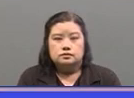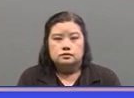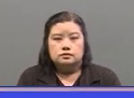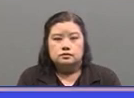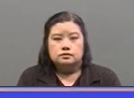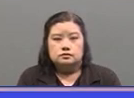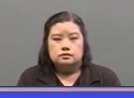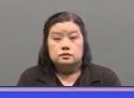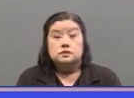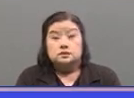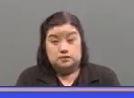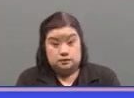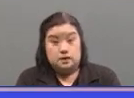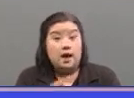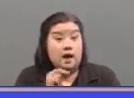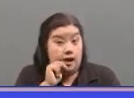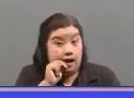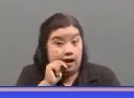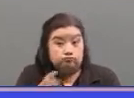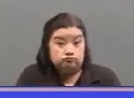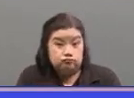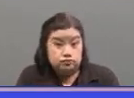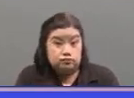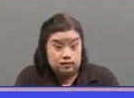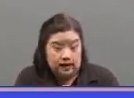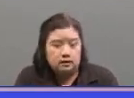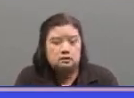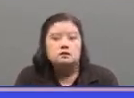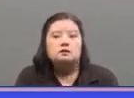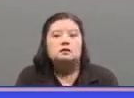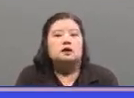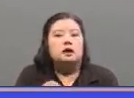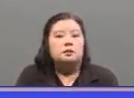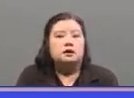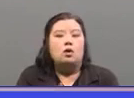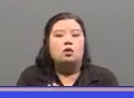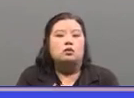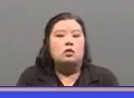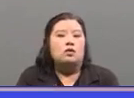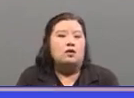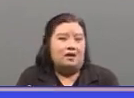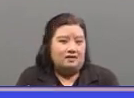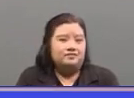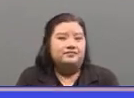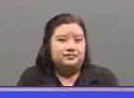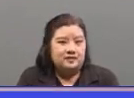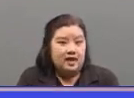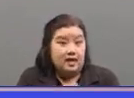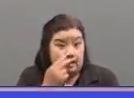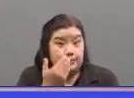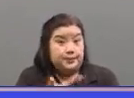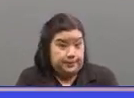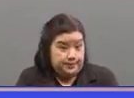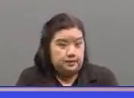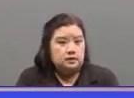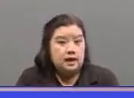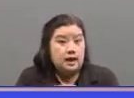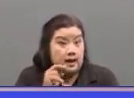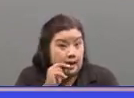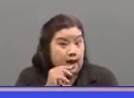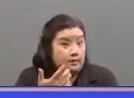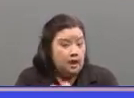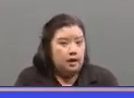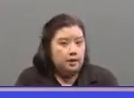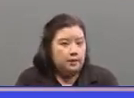แลนด์มาร์คแห่งใหม่ด้วยนะคะ ค่ะ ริมแม่น้ำโขงด้วยค่ะตรงหน้าเทศบาลเมืองบึงกาฬค่ะก็มีระดับน้ำที่สูง